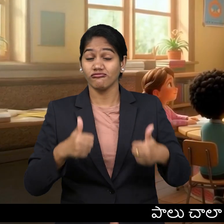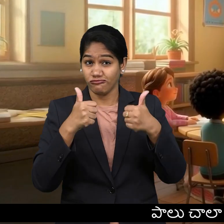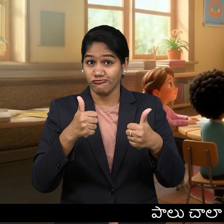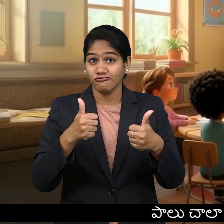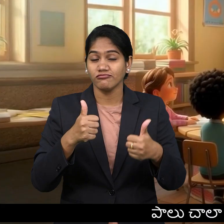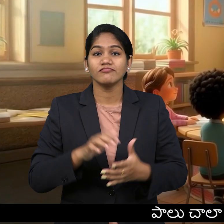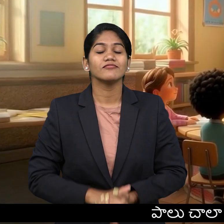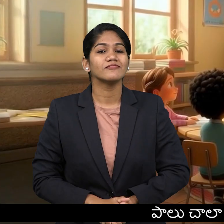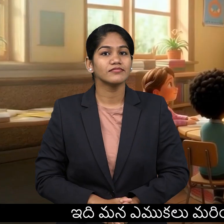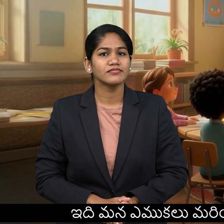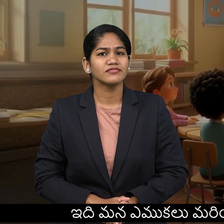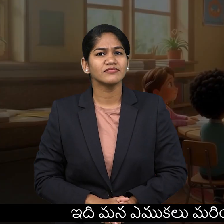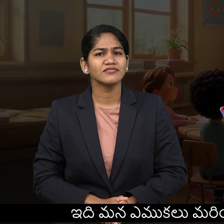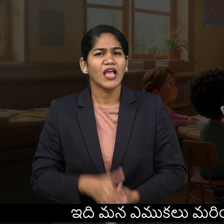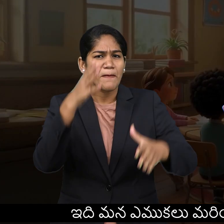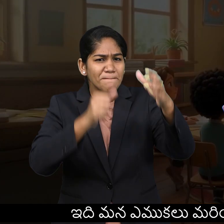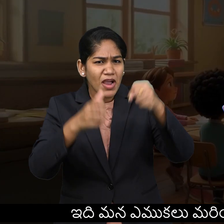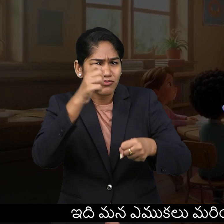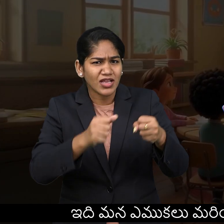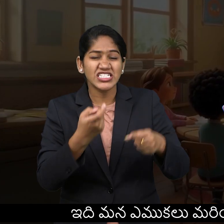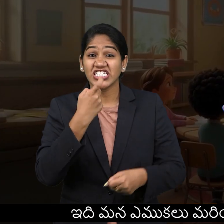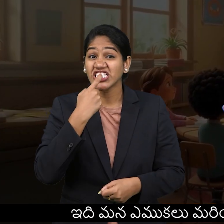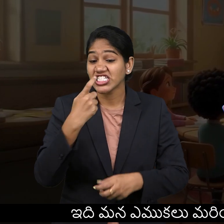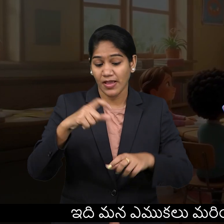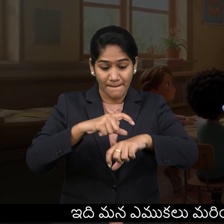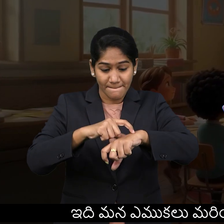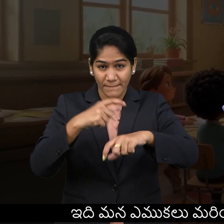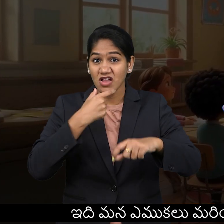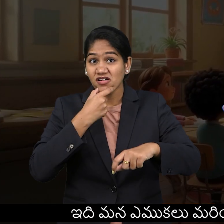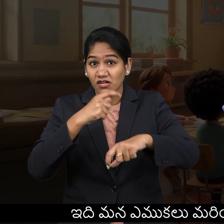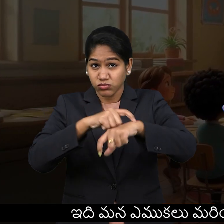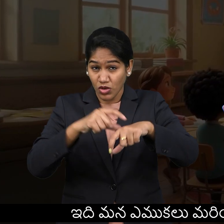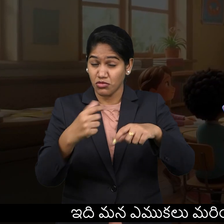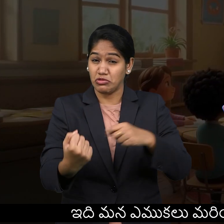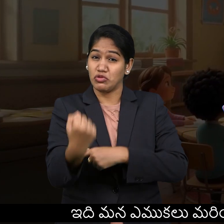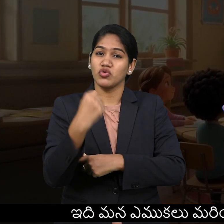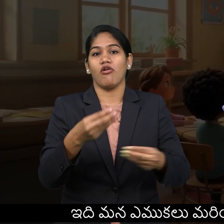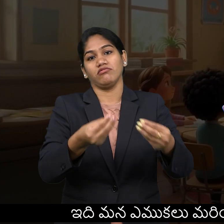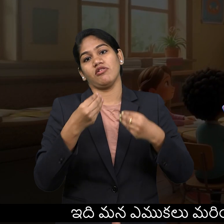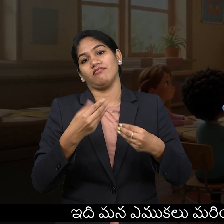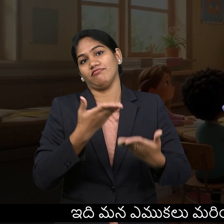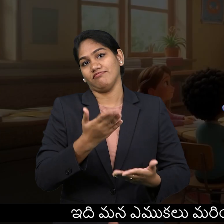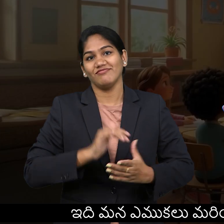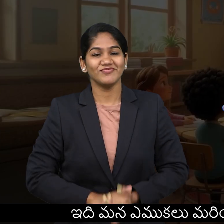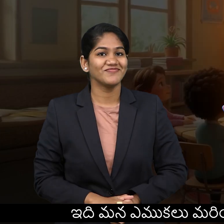పానీయం. ఇది మన ఎముకలు మరియు దంతాలను బలంగా ఉంచుతుంది.